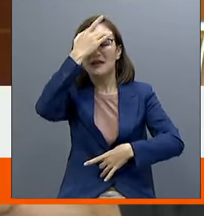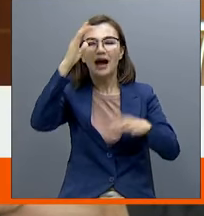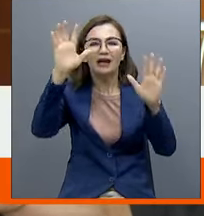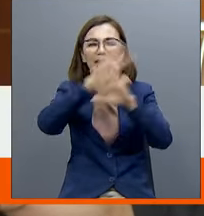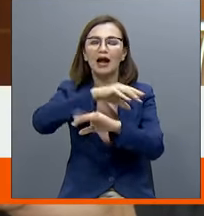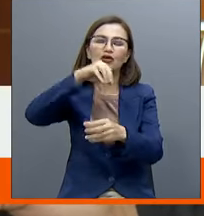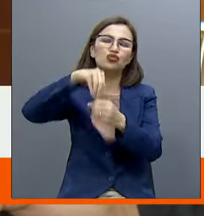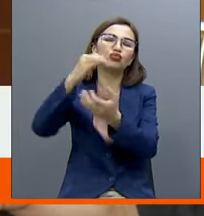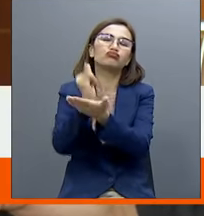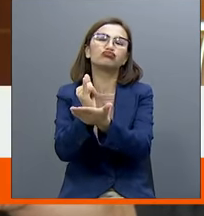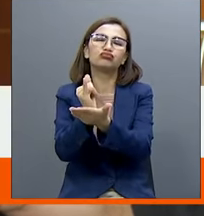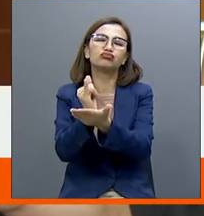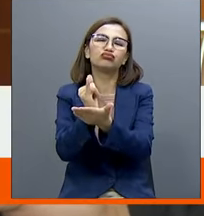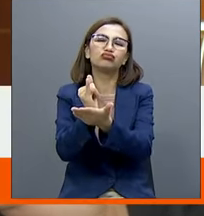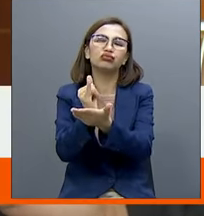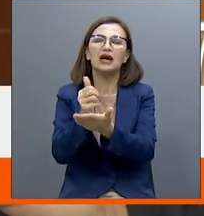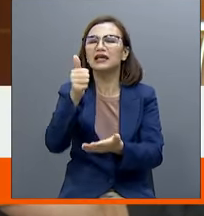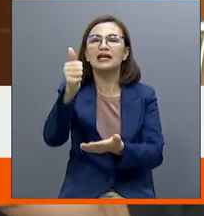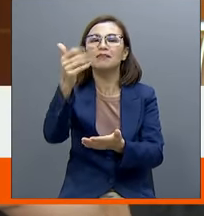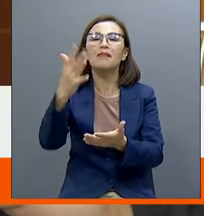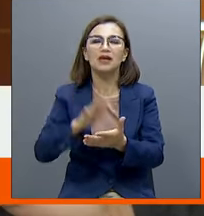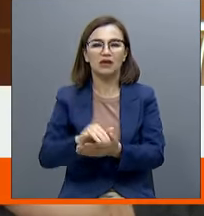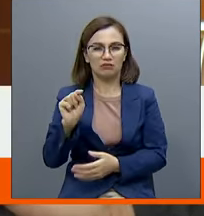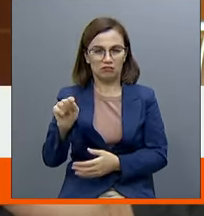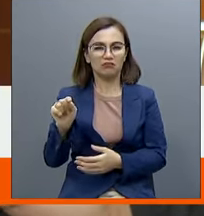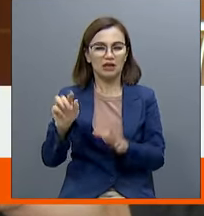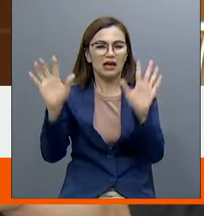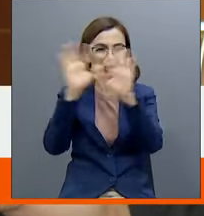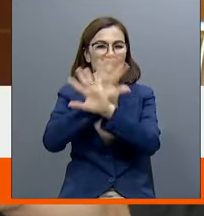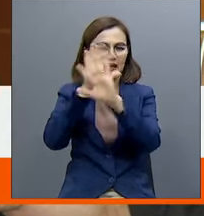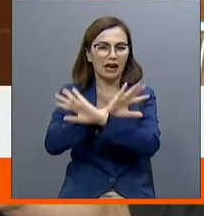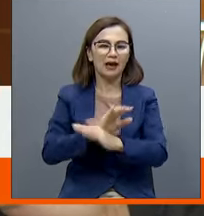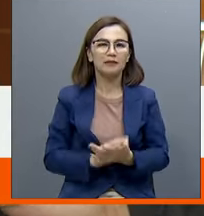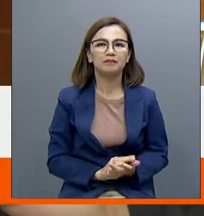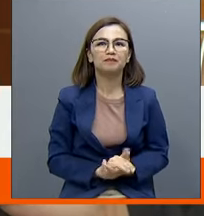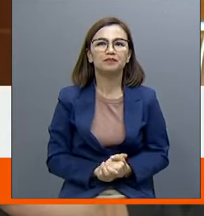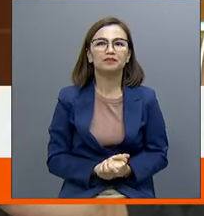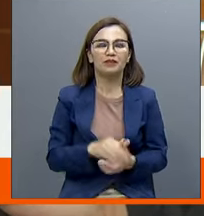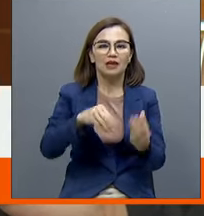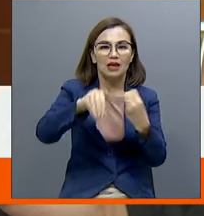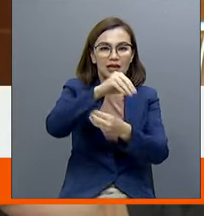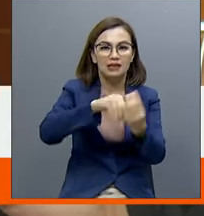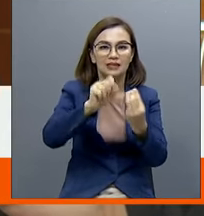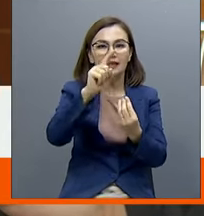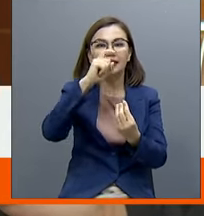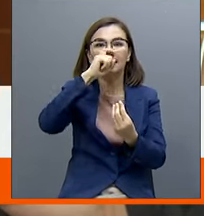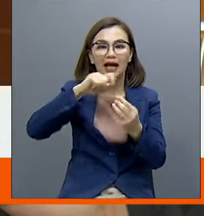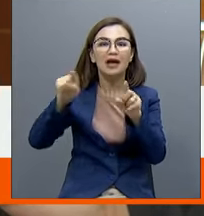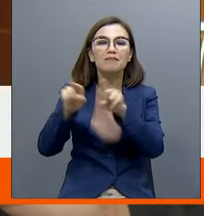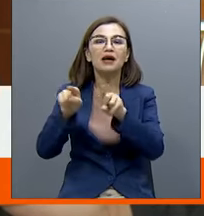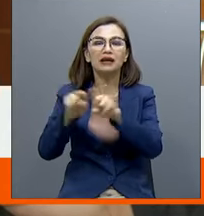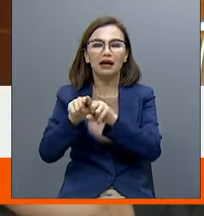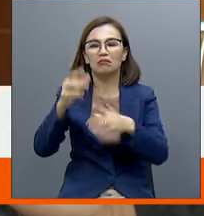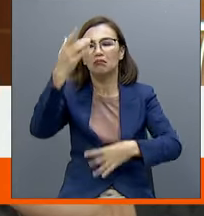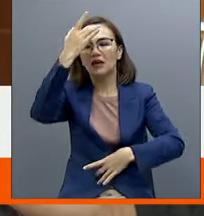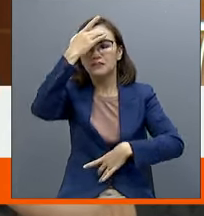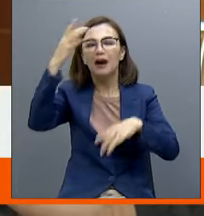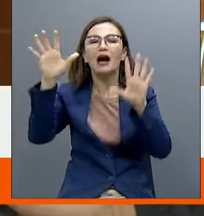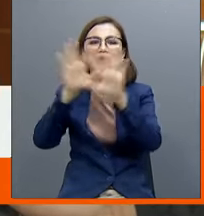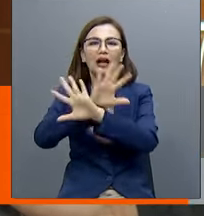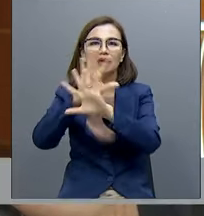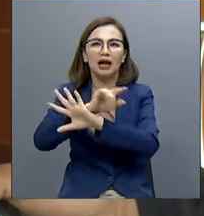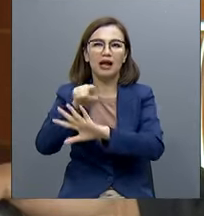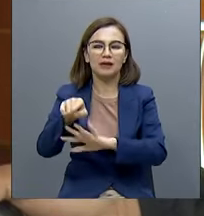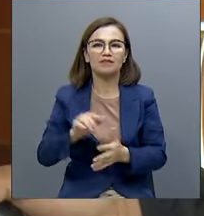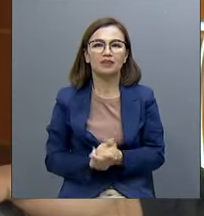นะคนไข้ติดเตียงงั้นคำตอบก็คือว่าเอ่อเศรษฐกิจของเราแบบนี้เนี่ยมันไม่ใช่นิยาม